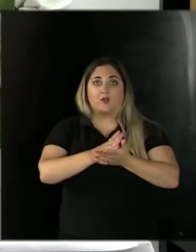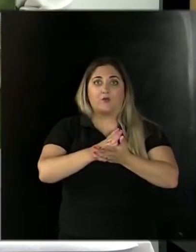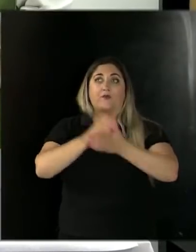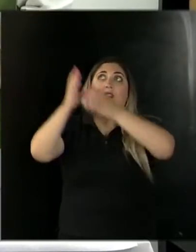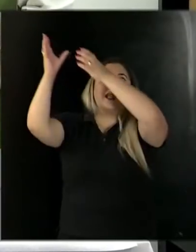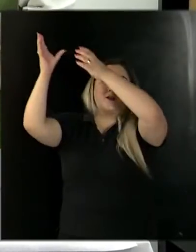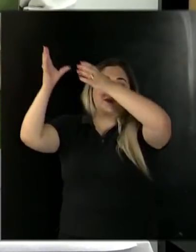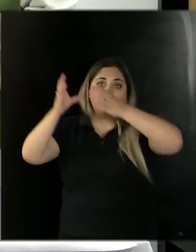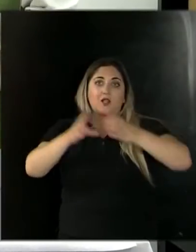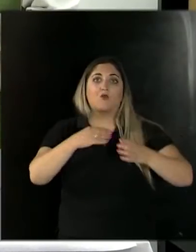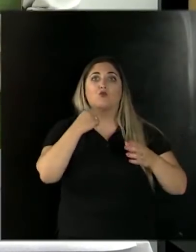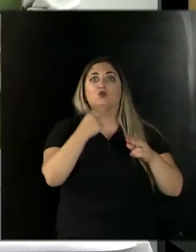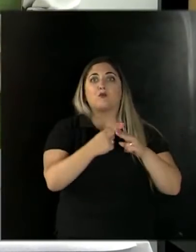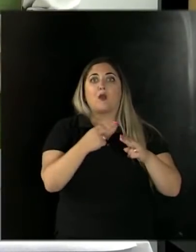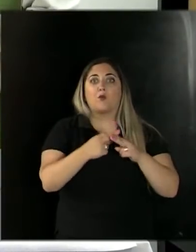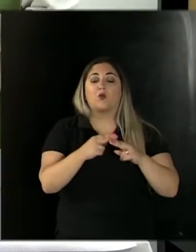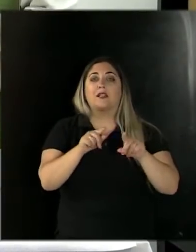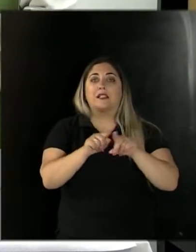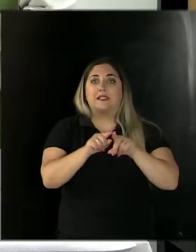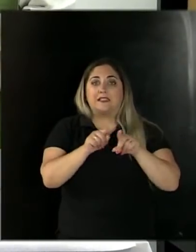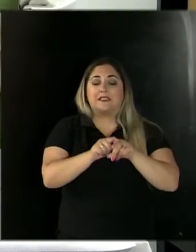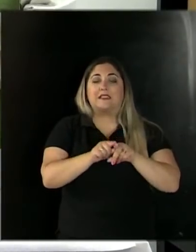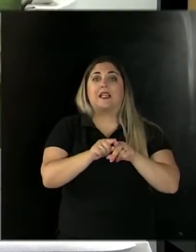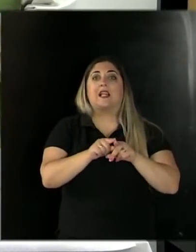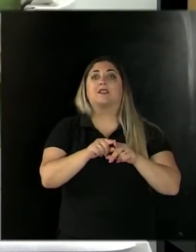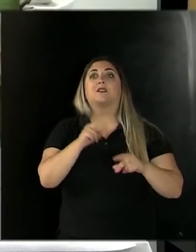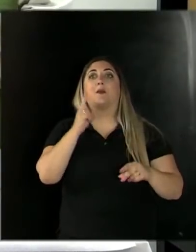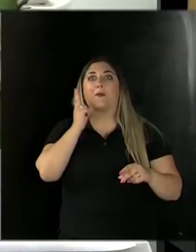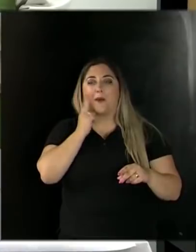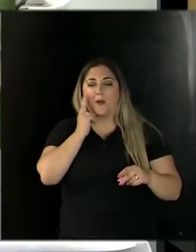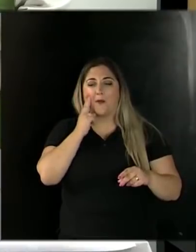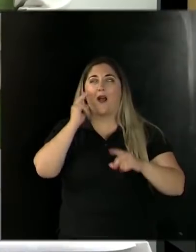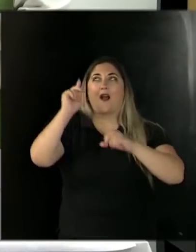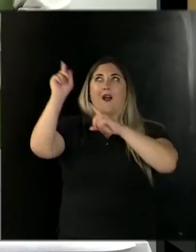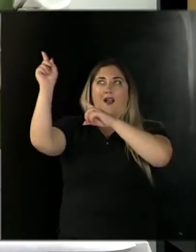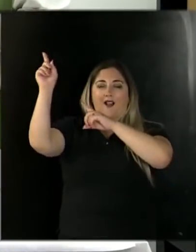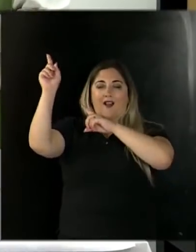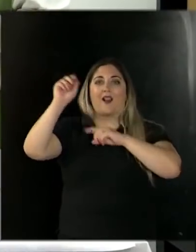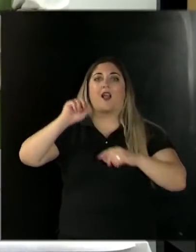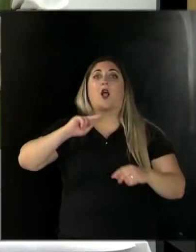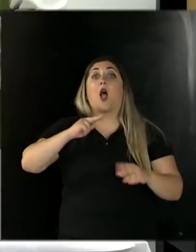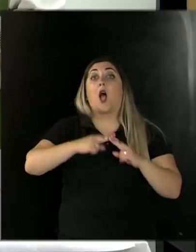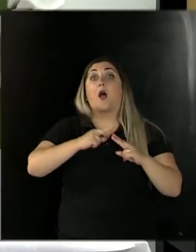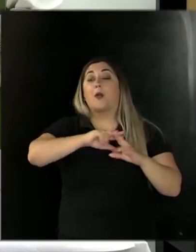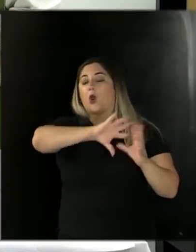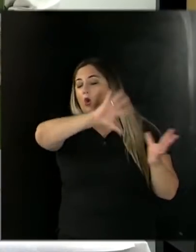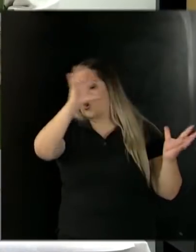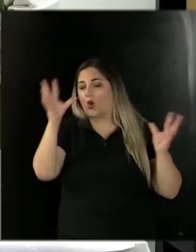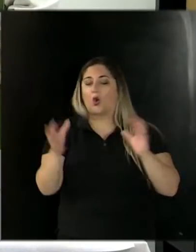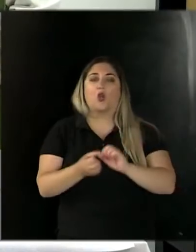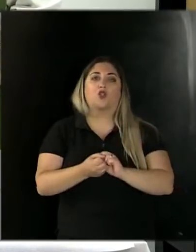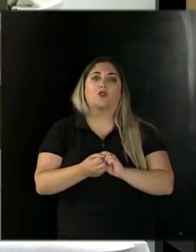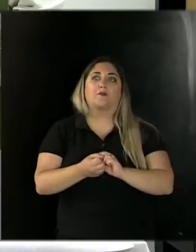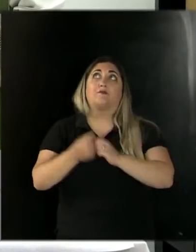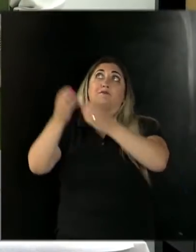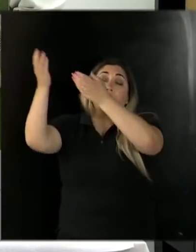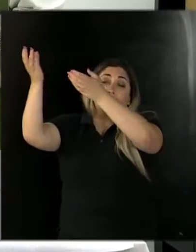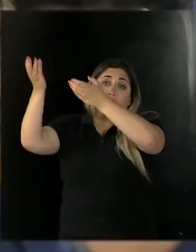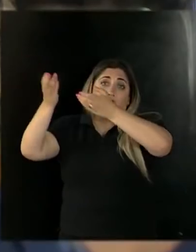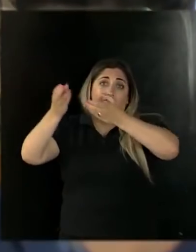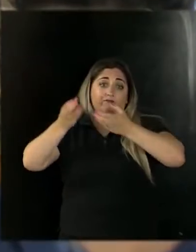veru, imnissel mhux magħmul, natura waħda mal-missier u bih sar kollox.